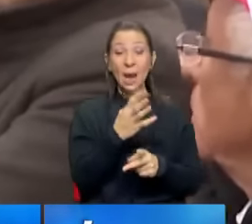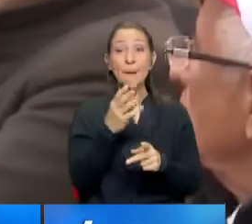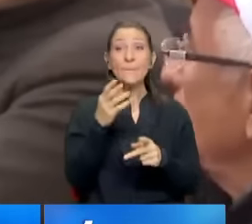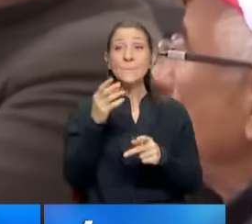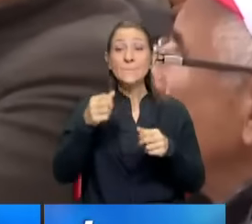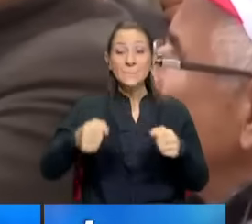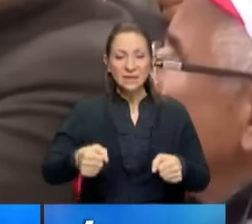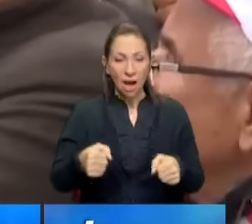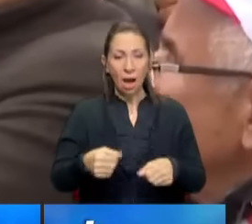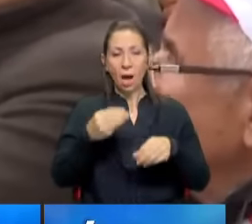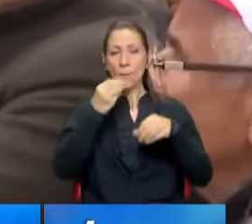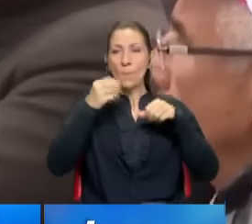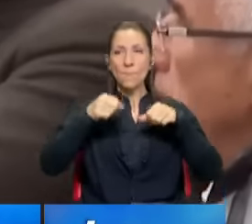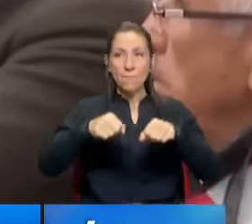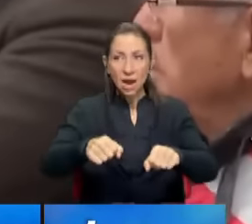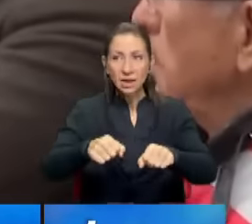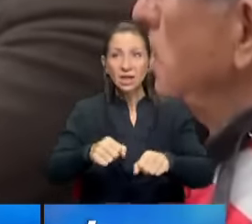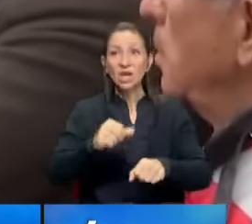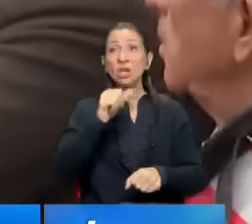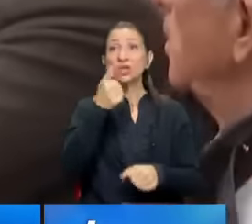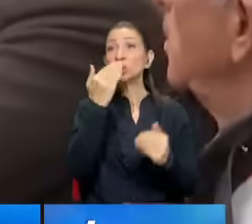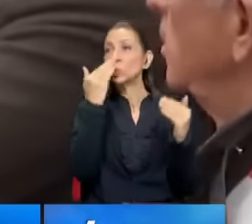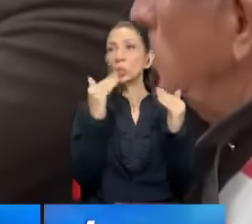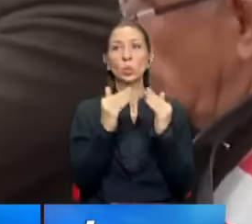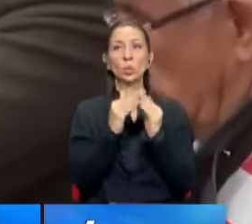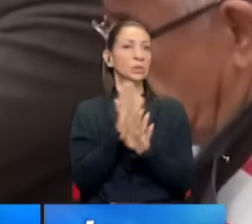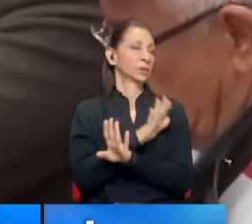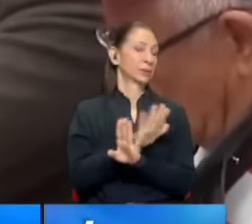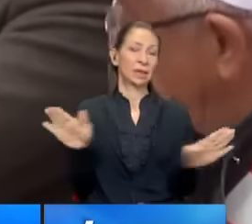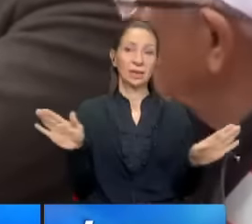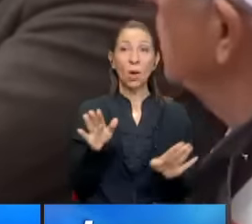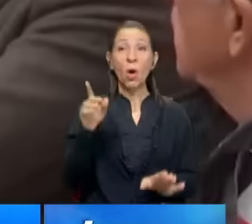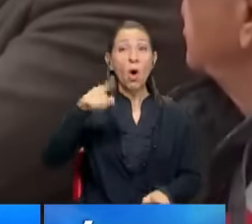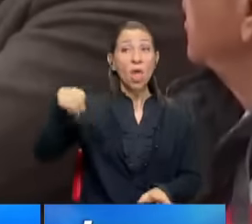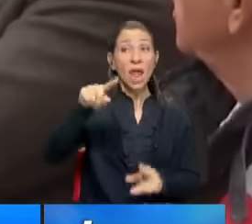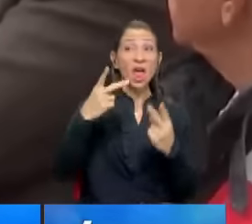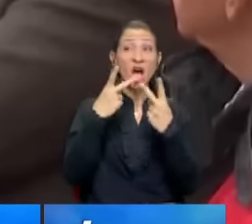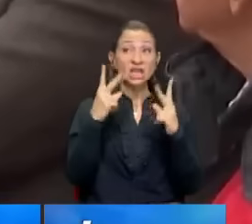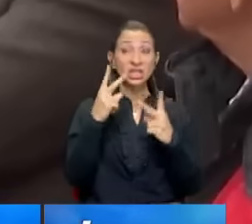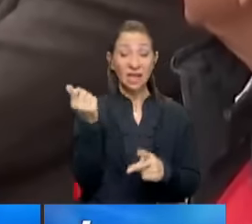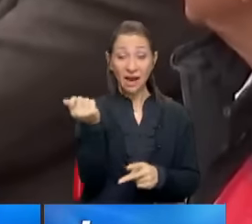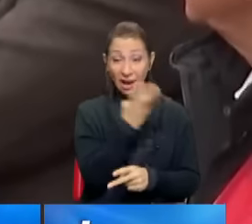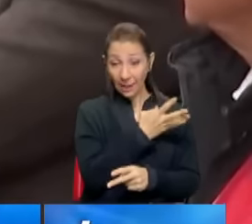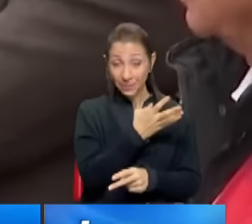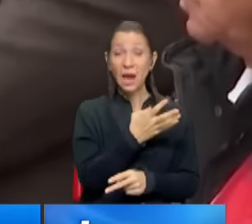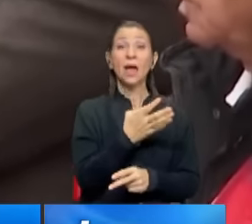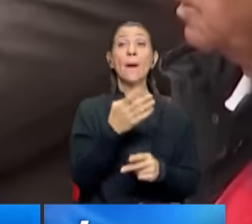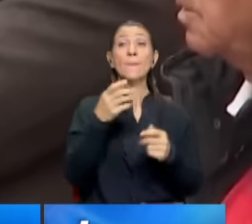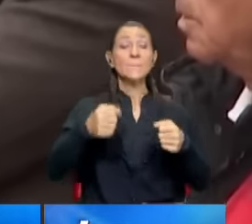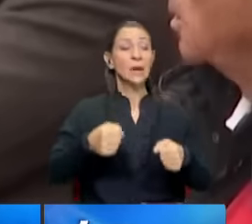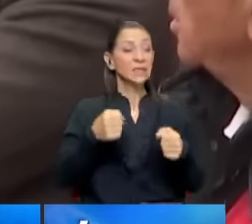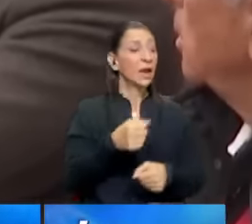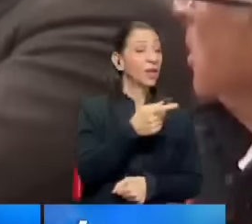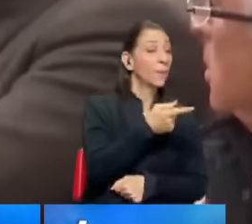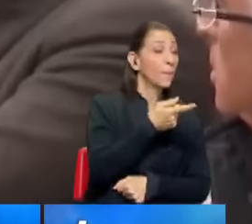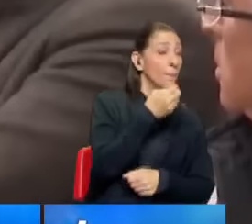pazara, markete hiç uyum sağlamıyor. Onların açıkladığı rakamlarla